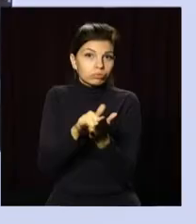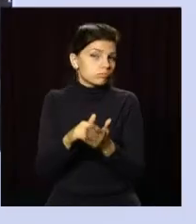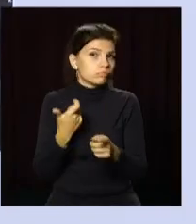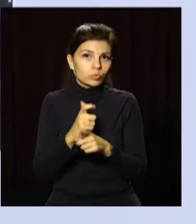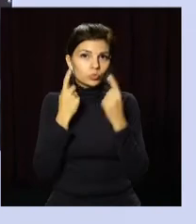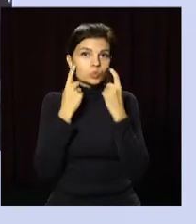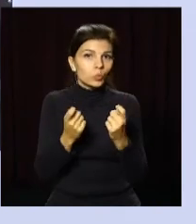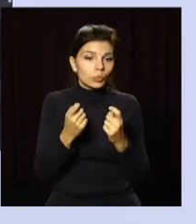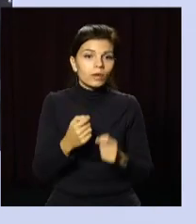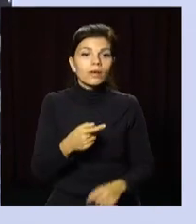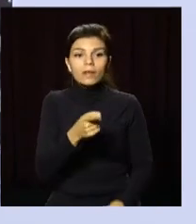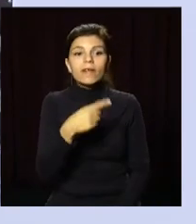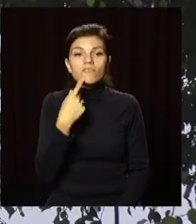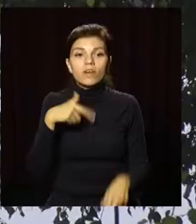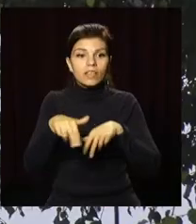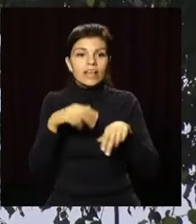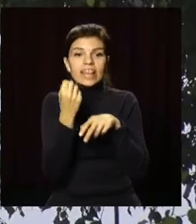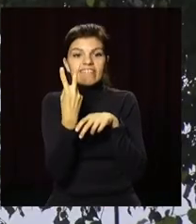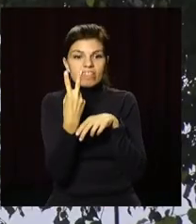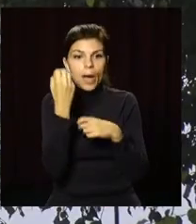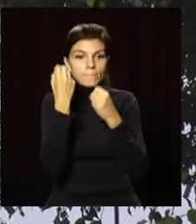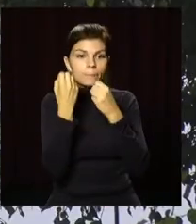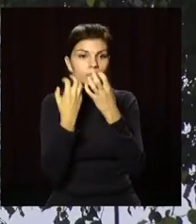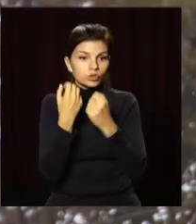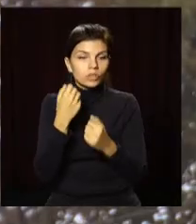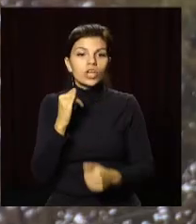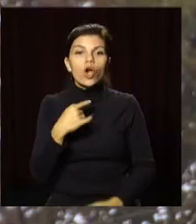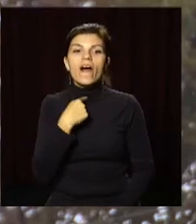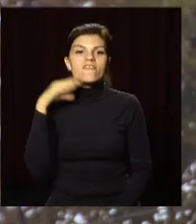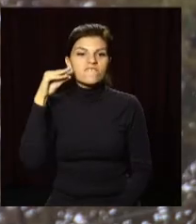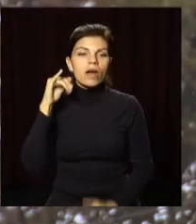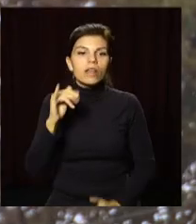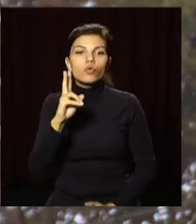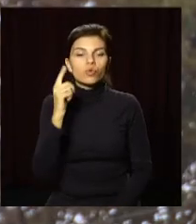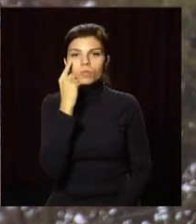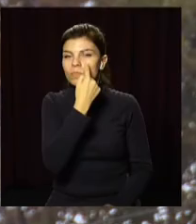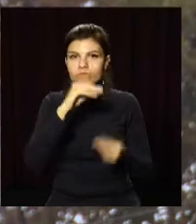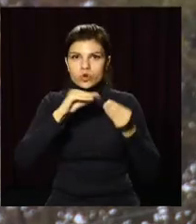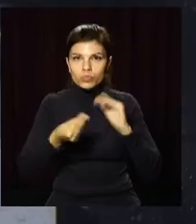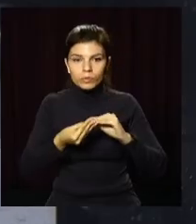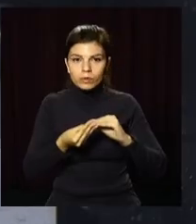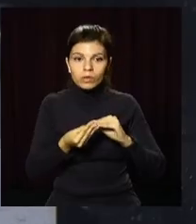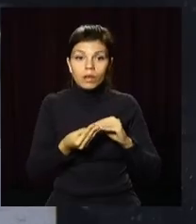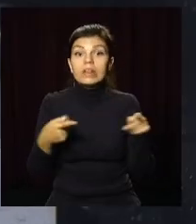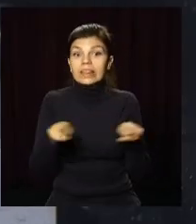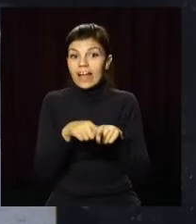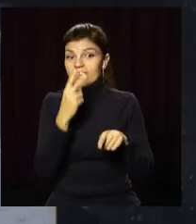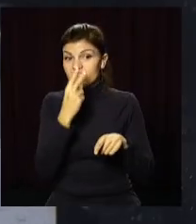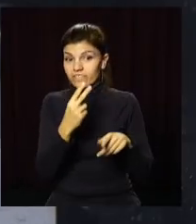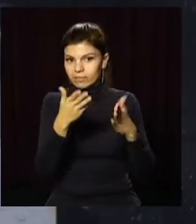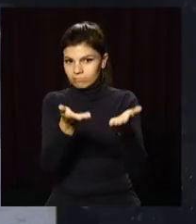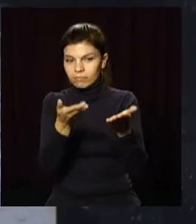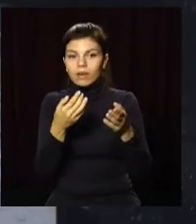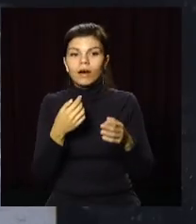супер. 14 транспортних і 12 пішохідних світлофорів та голосовий супровід для людей з обмеженими можливостями. Так виглядає